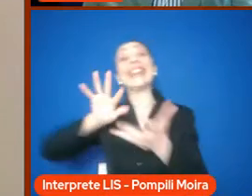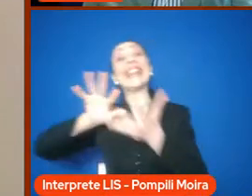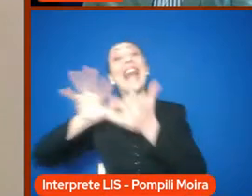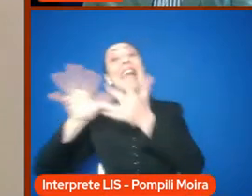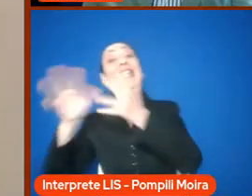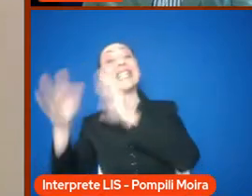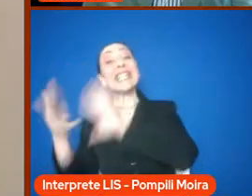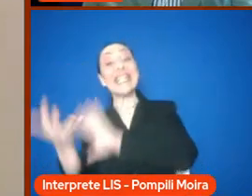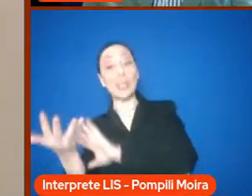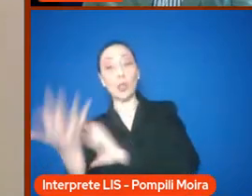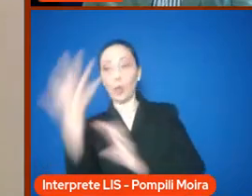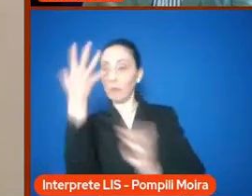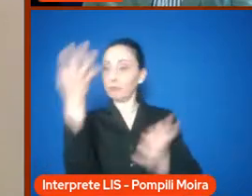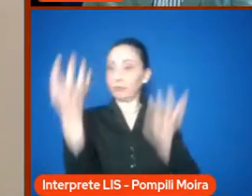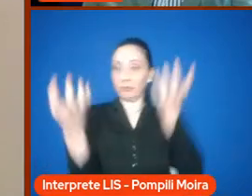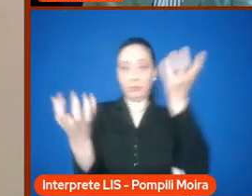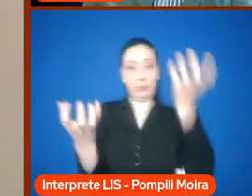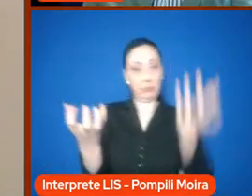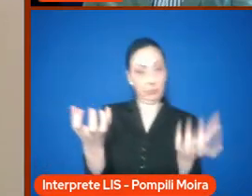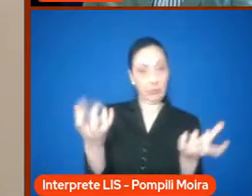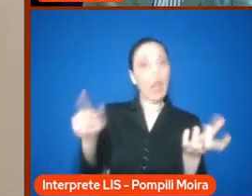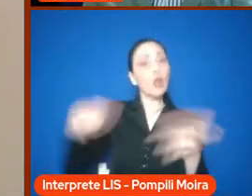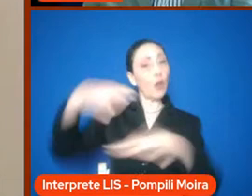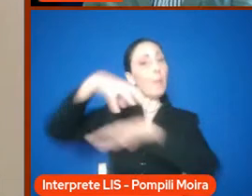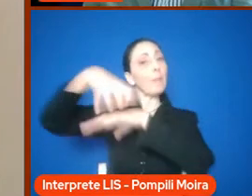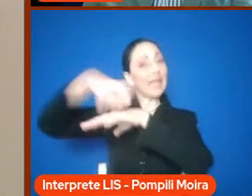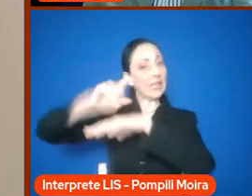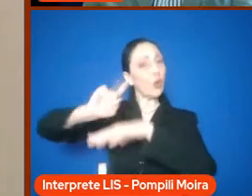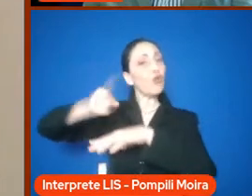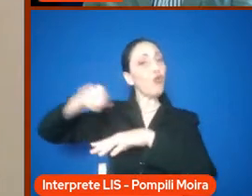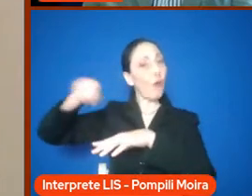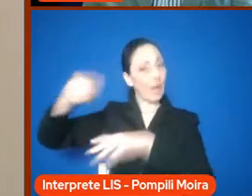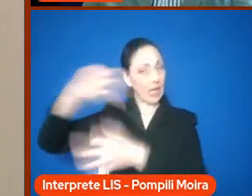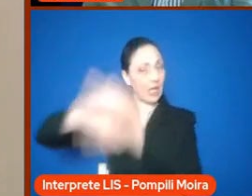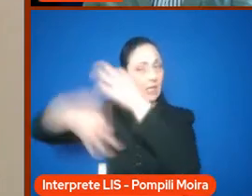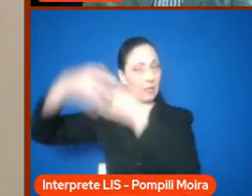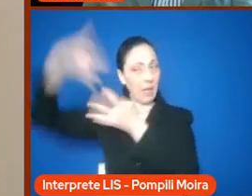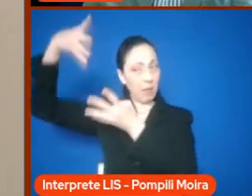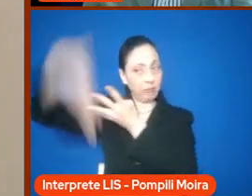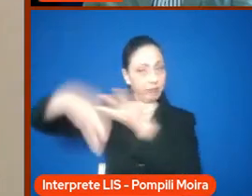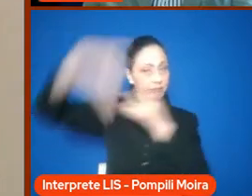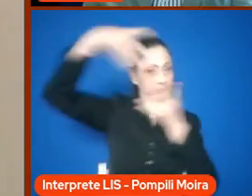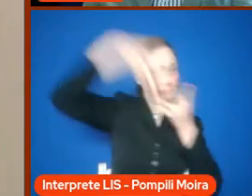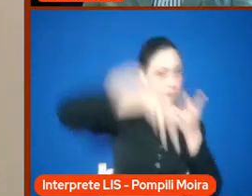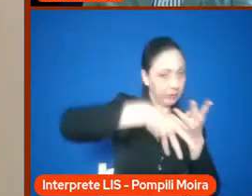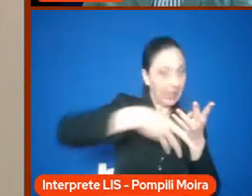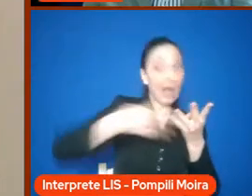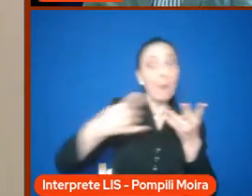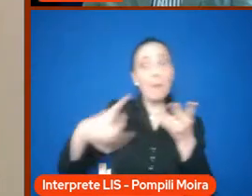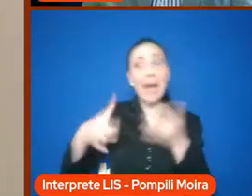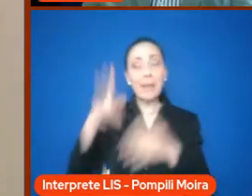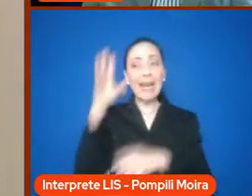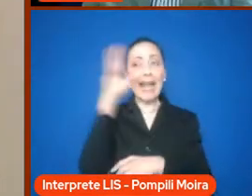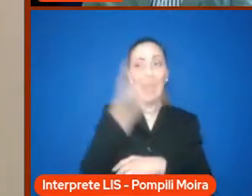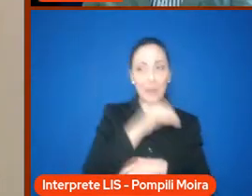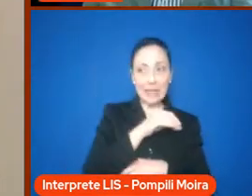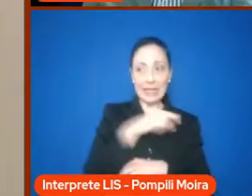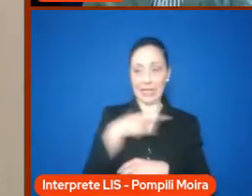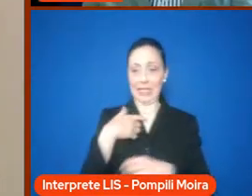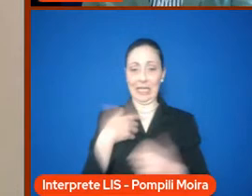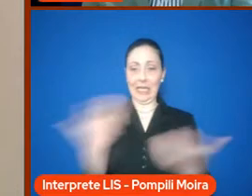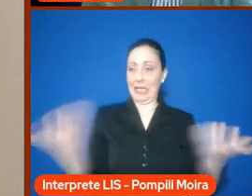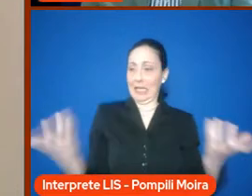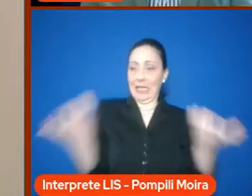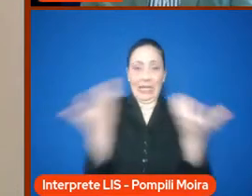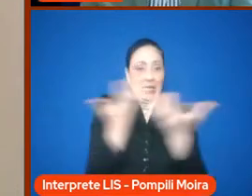ne spiega poi i dettagli molto più applicativi, ma per farvi vedere quanto è difficile questo lavoro. In chimica